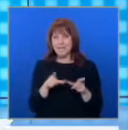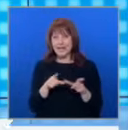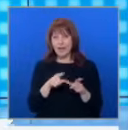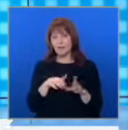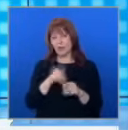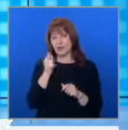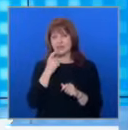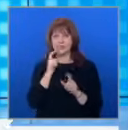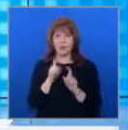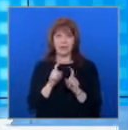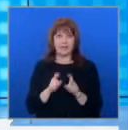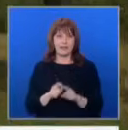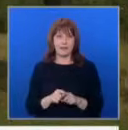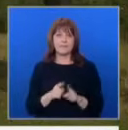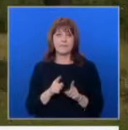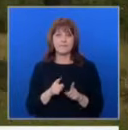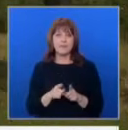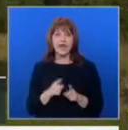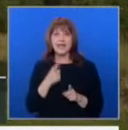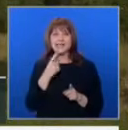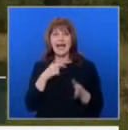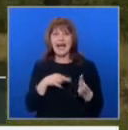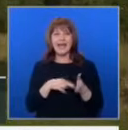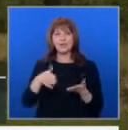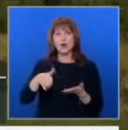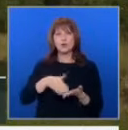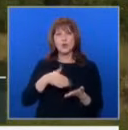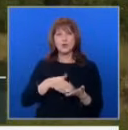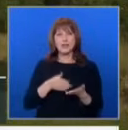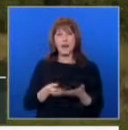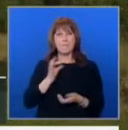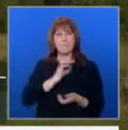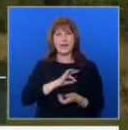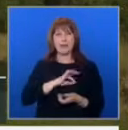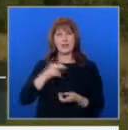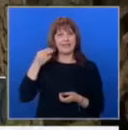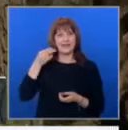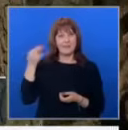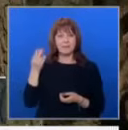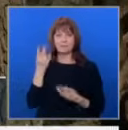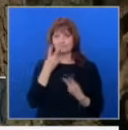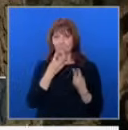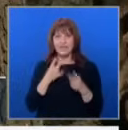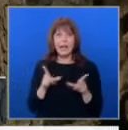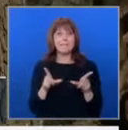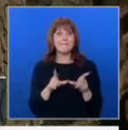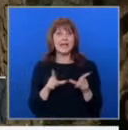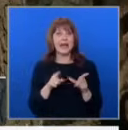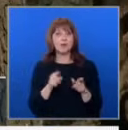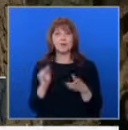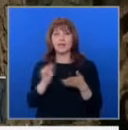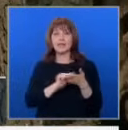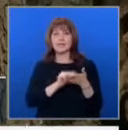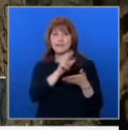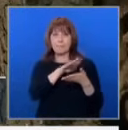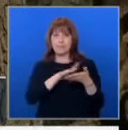Михайлов отказа коментар. От портала за електронни услуги на приходната агенция става ясно, че Михайлов е в